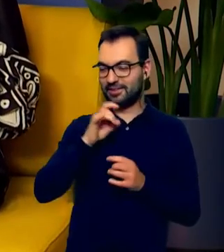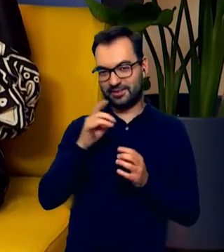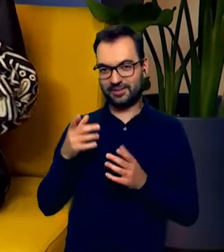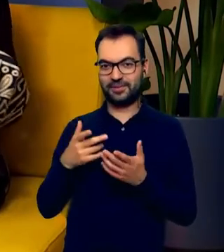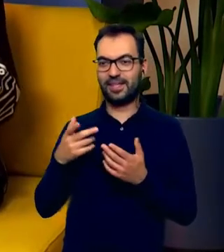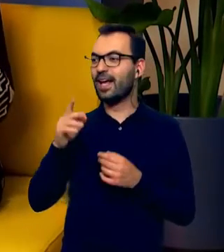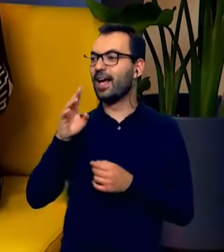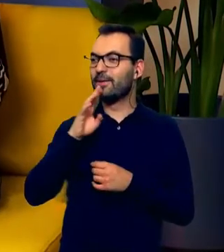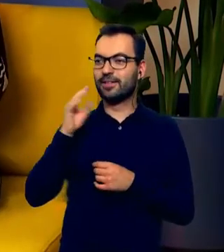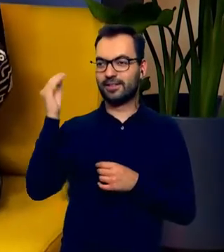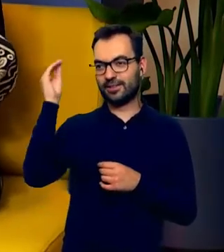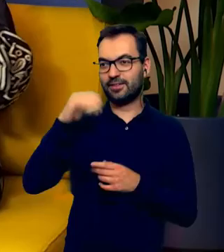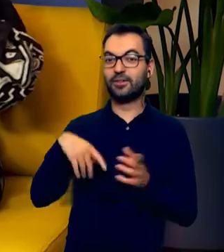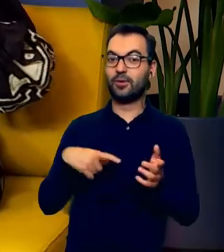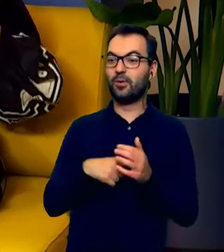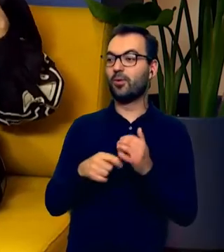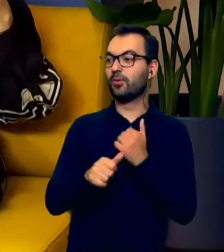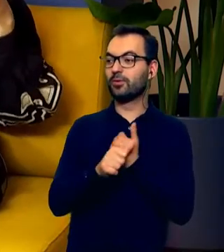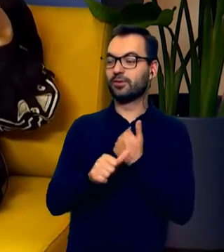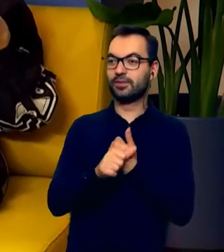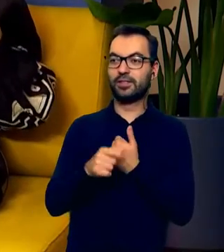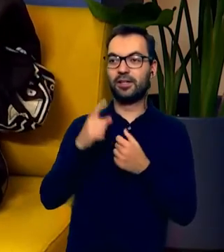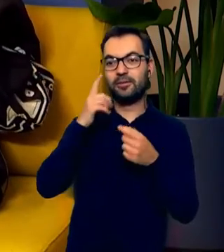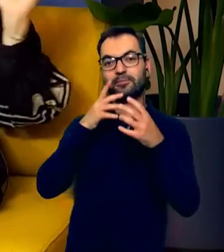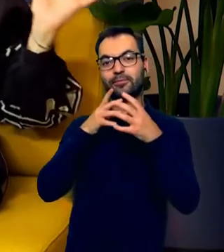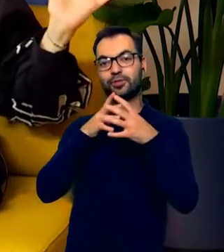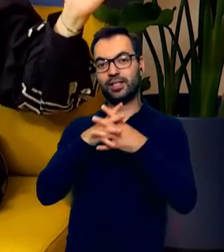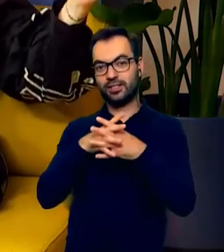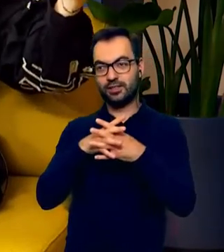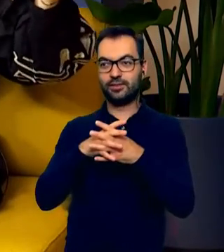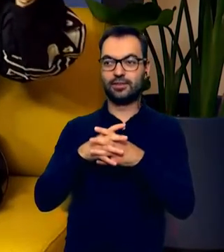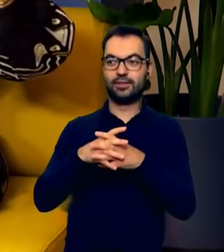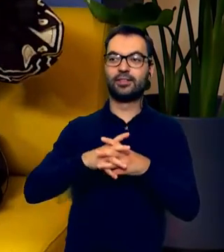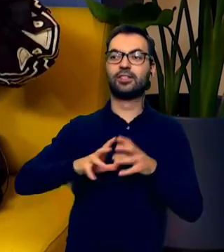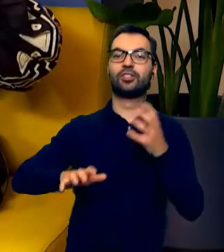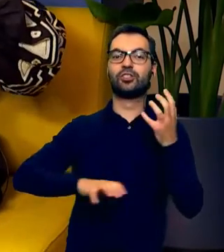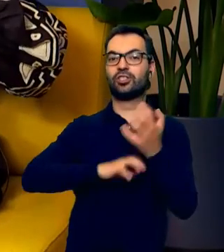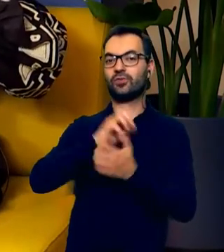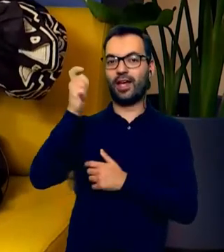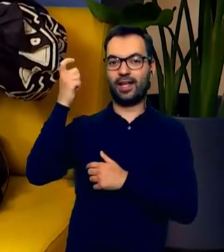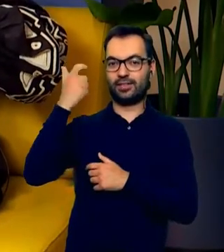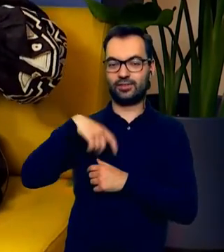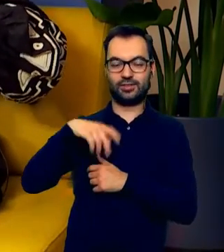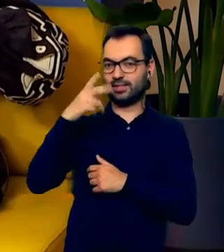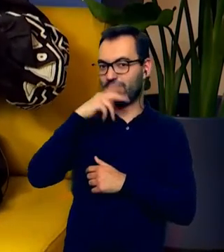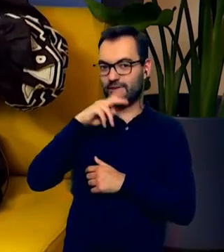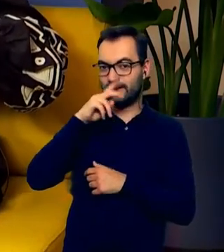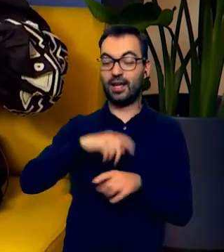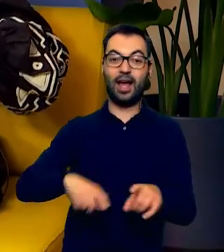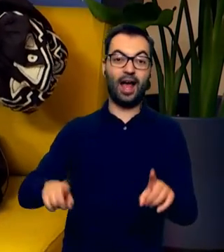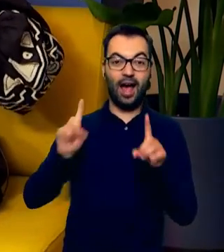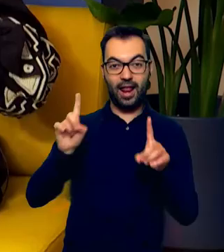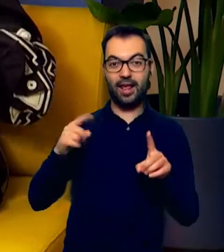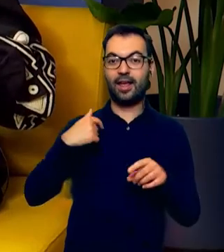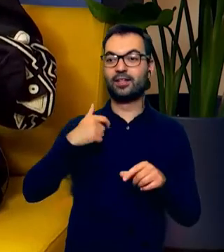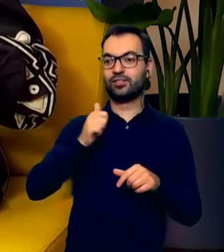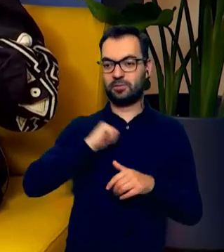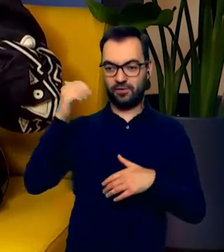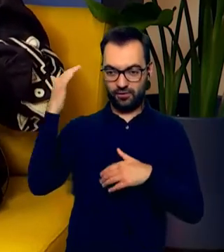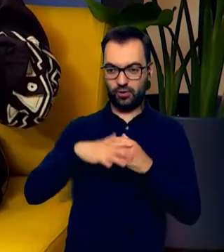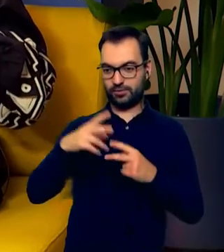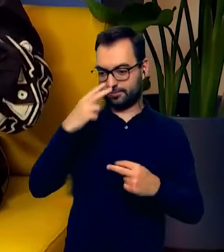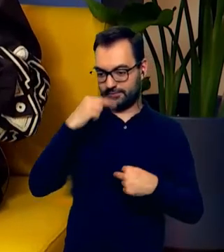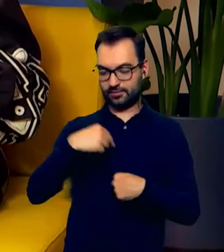amerykańscy, to prawda, Ewka, to chodzi o to, że przeźroczystość swoją drogą, świat cię przestaje zauważać, ale właśnie, ty w końcu sama